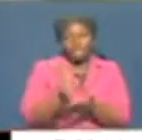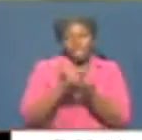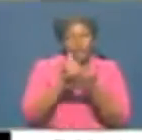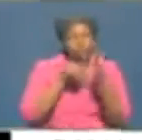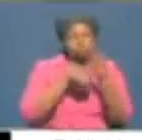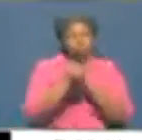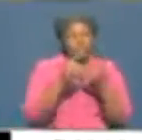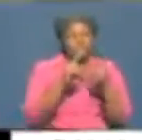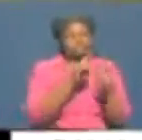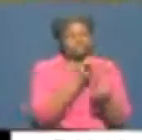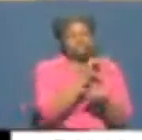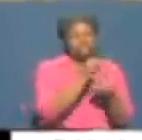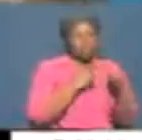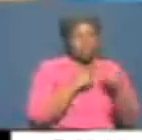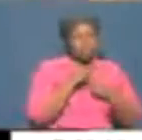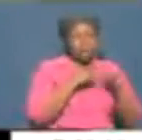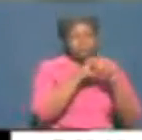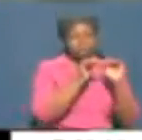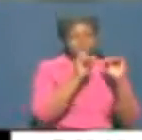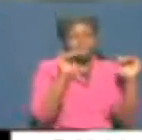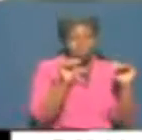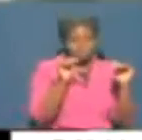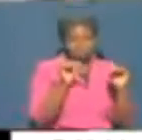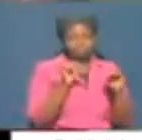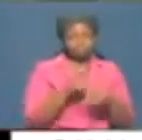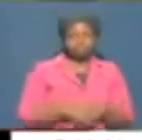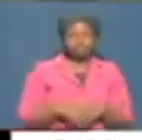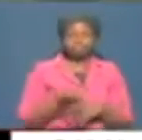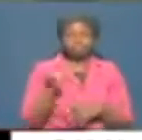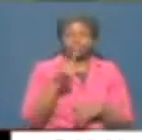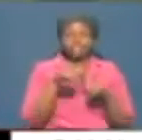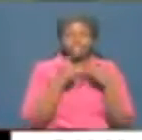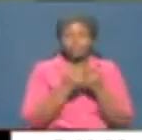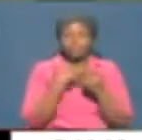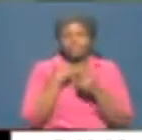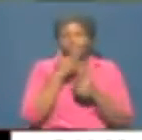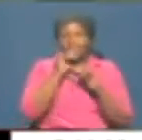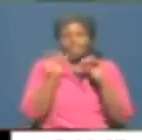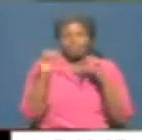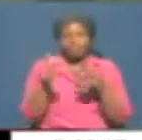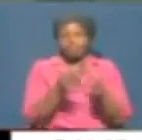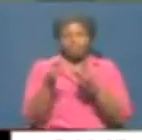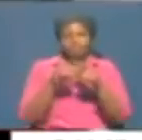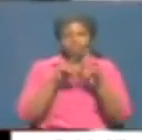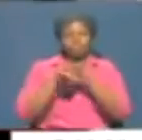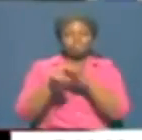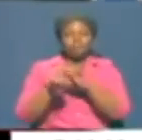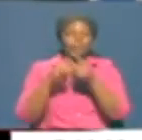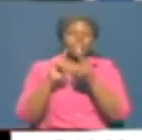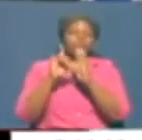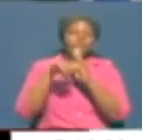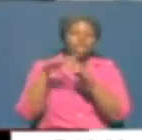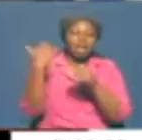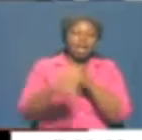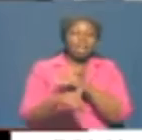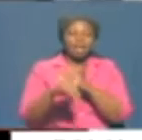Abdul Rwatumbaye. Licha ya timu zote mbili kupata nafasi bora za kufunga mabao, mechi hiyo ilitamatika sare bao moja kwa moja. With two